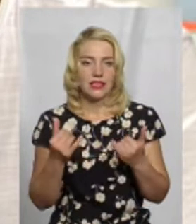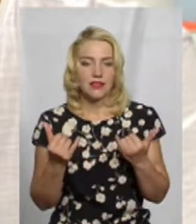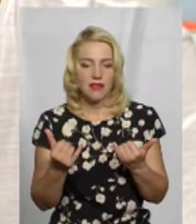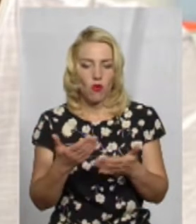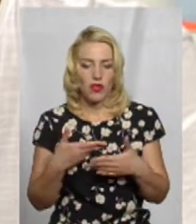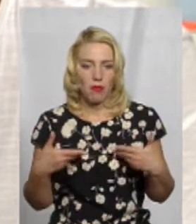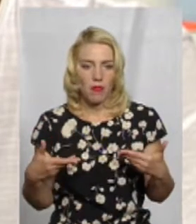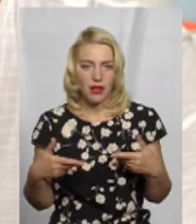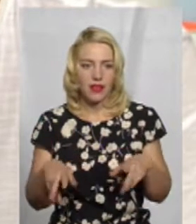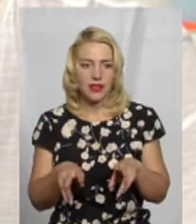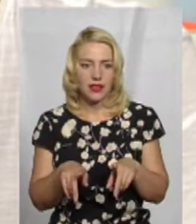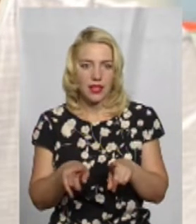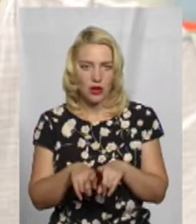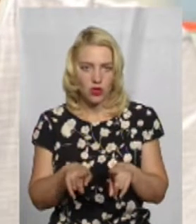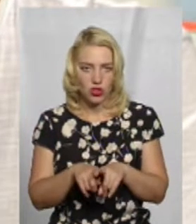сьогодні ми також